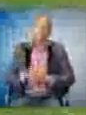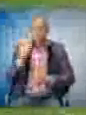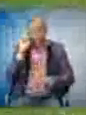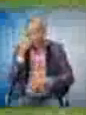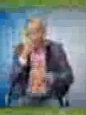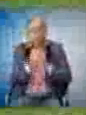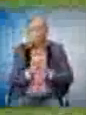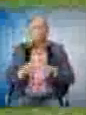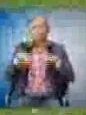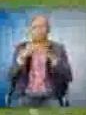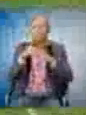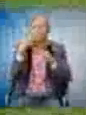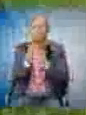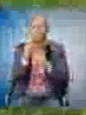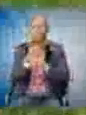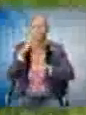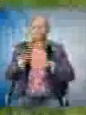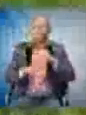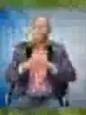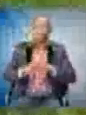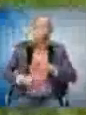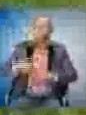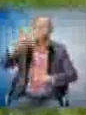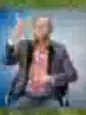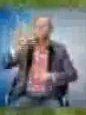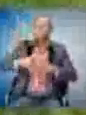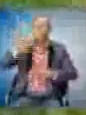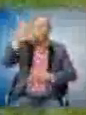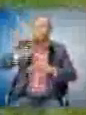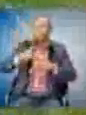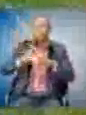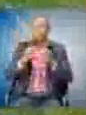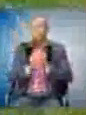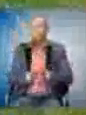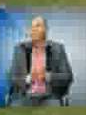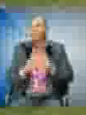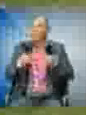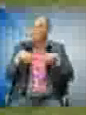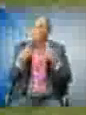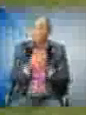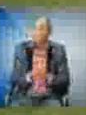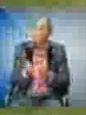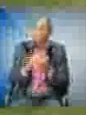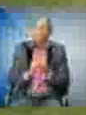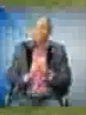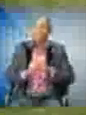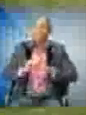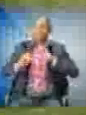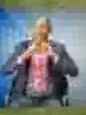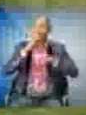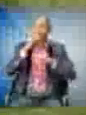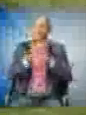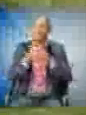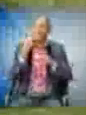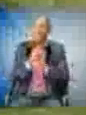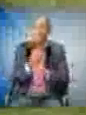s'étant récemment investi pour la construction d'une clôture solide au stade Kikula de Likasi, il s'y est rendu par la suite pour d'abord constater la réalisation